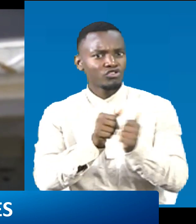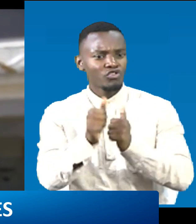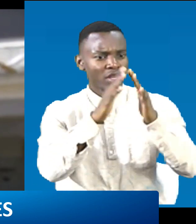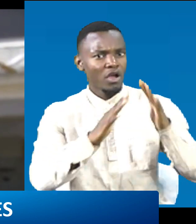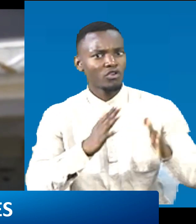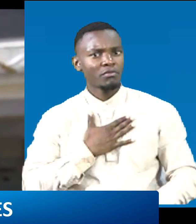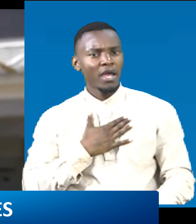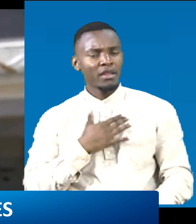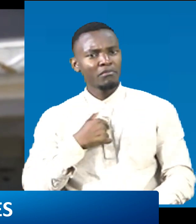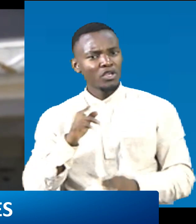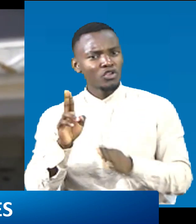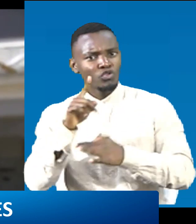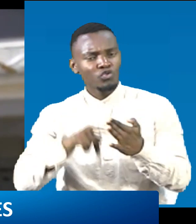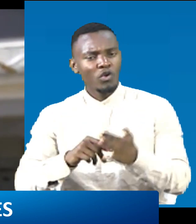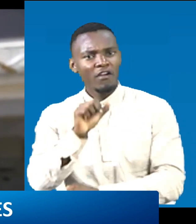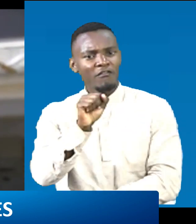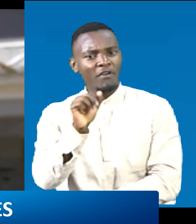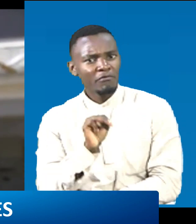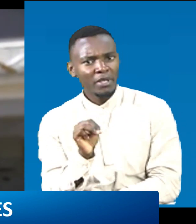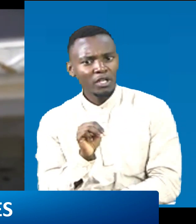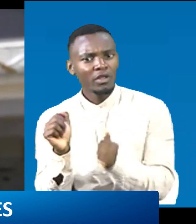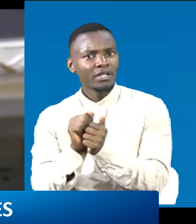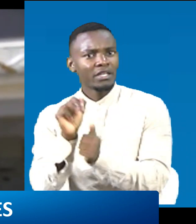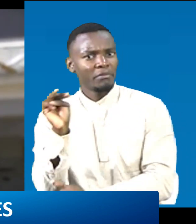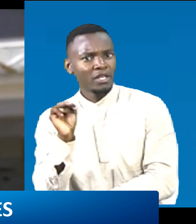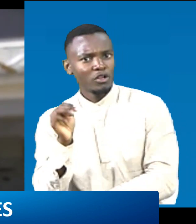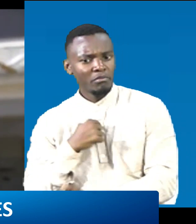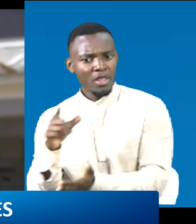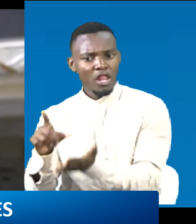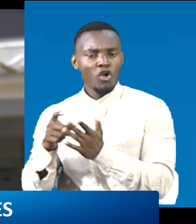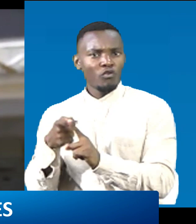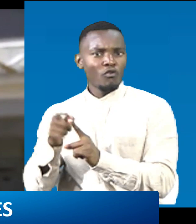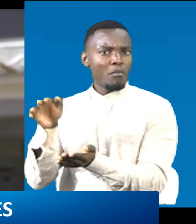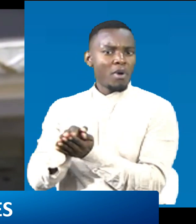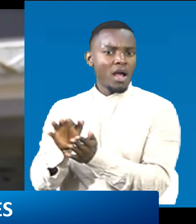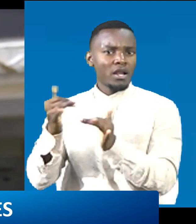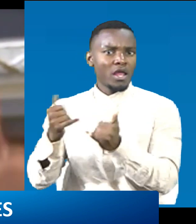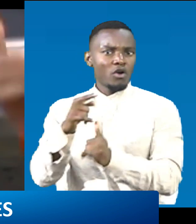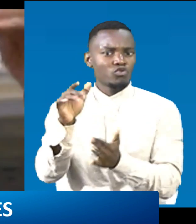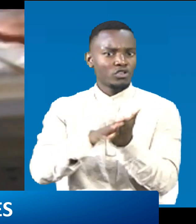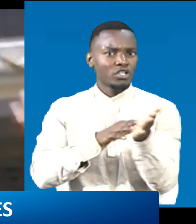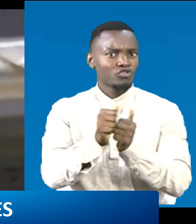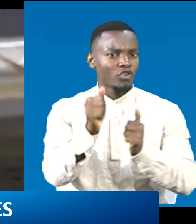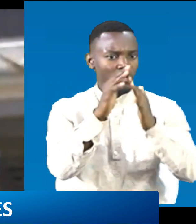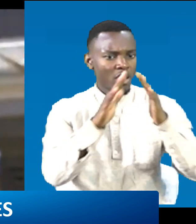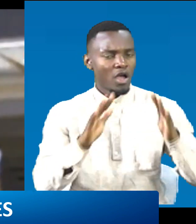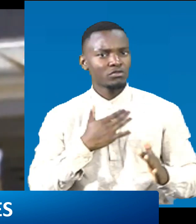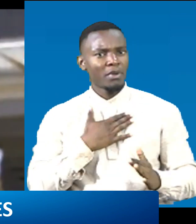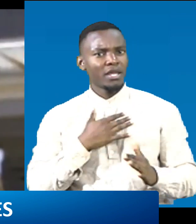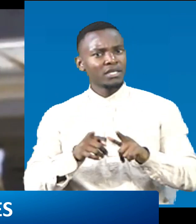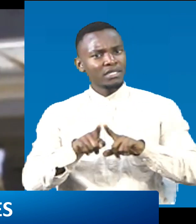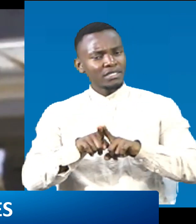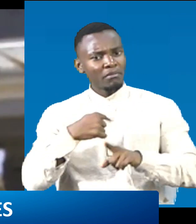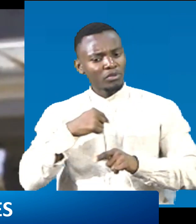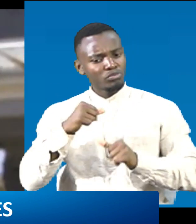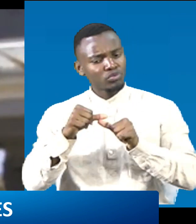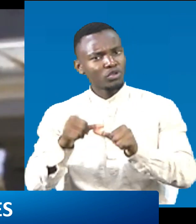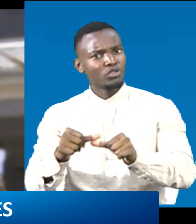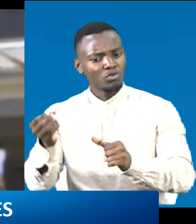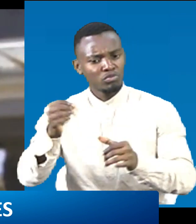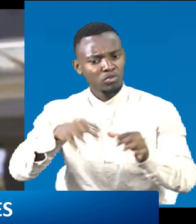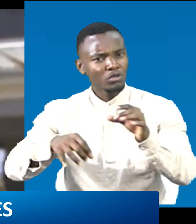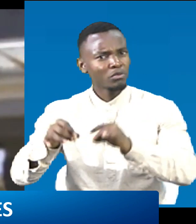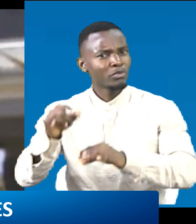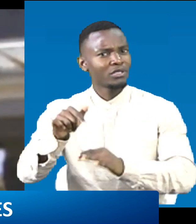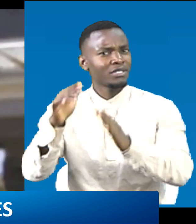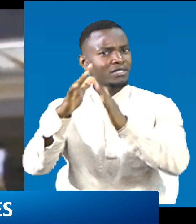5 million, nimespend 10 million, nimekopa kwa bank na bado nyumba yangu umeangusha. Tena naendelea kuchangia ule mradi. Kusema kweli,